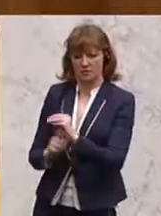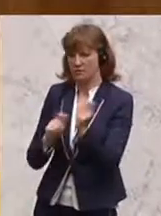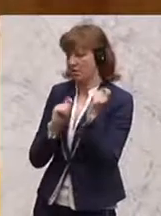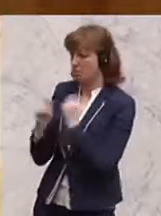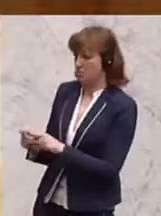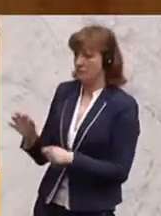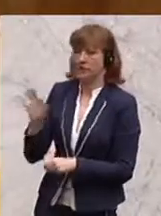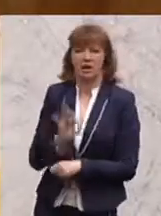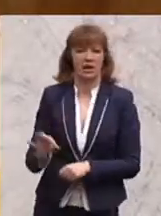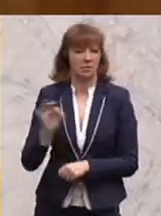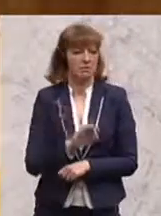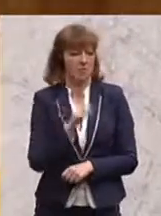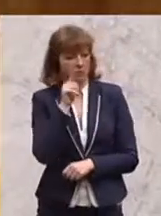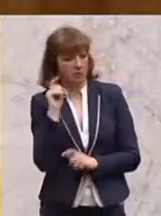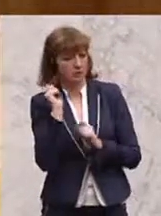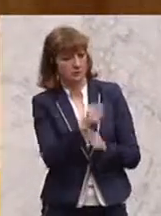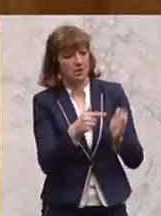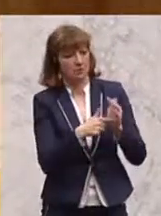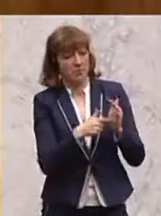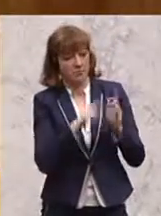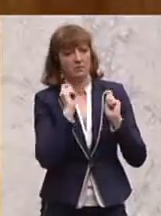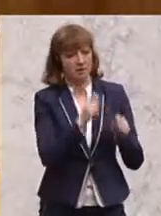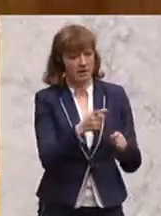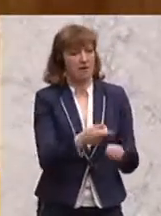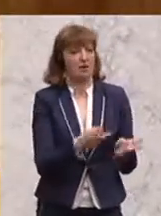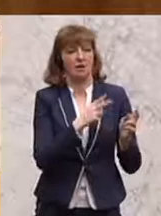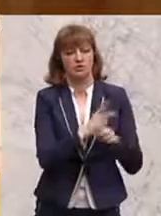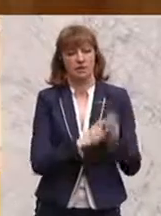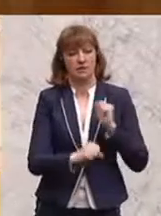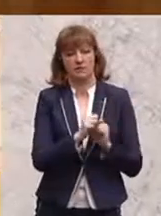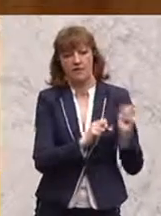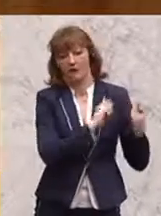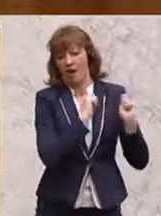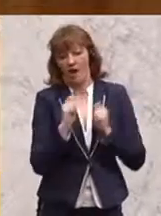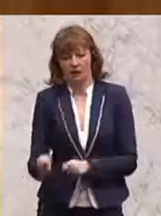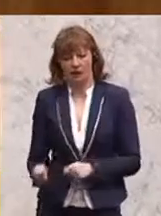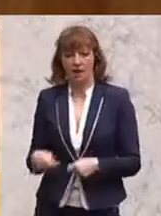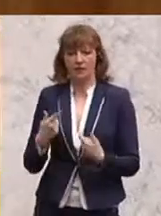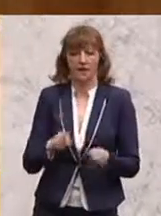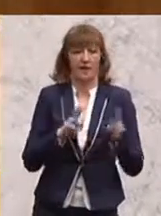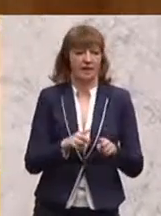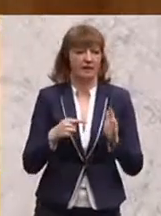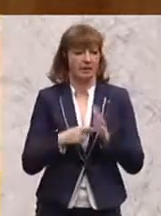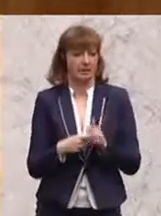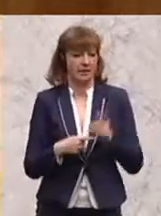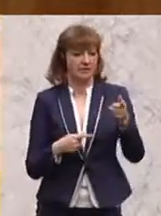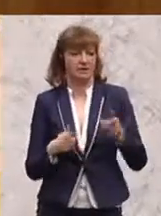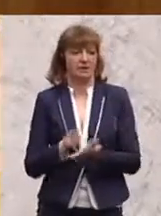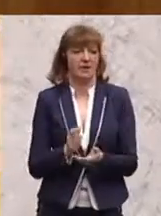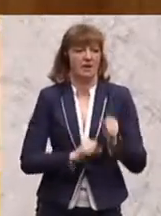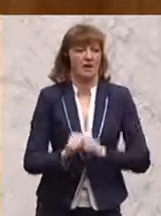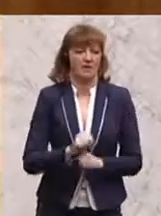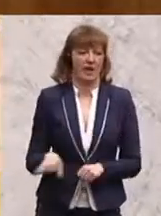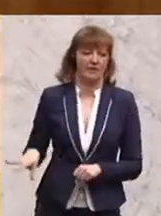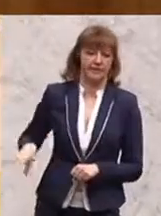den Kriminalpolizisten Pilz zu ermitteln. Dann kommt die Anklage vom Staatsanwalt Pilz. Das kommt dann zum Richter Pilz, der den Verteidiger ausgeschaltet